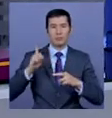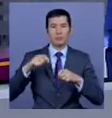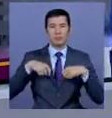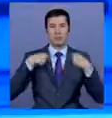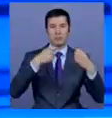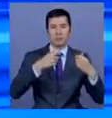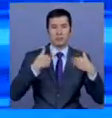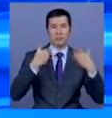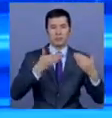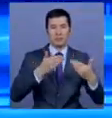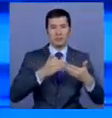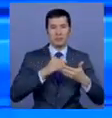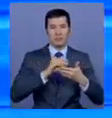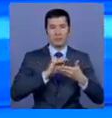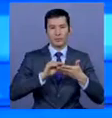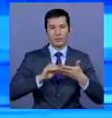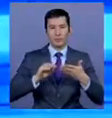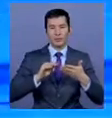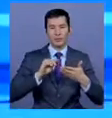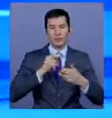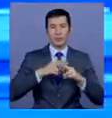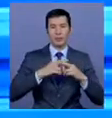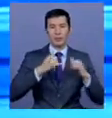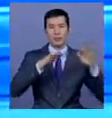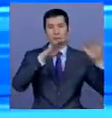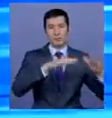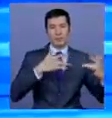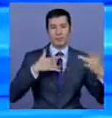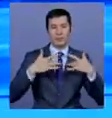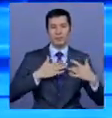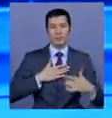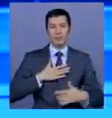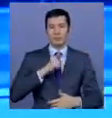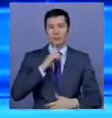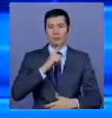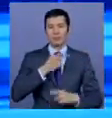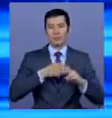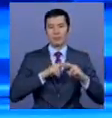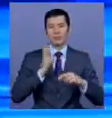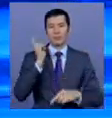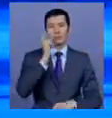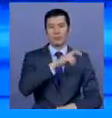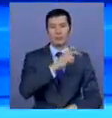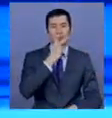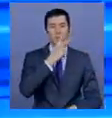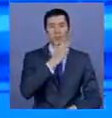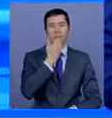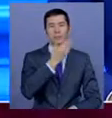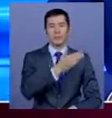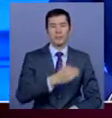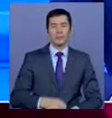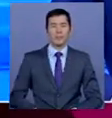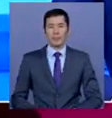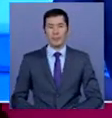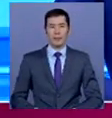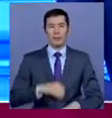етті. Дәл қазір Әуезов театрында менің әріптесім Жазира Зәкірқызы да жүр, студиямен байланысқа шығуға дайын.